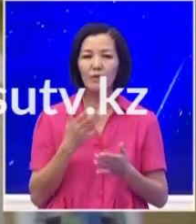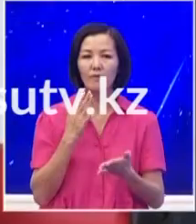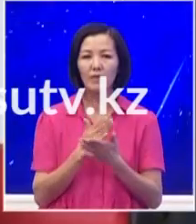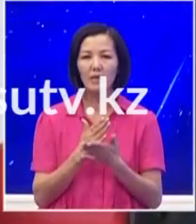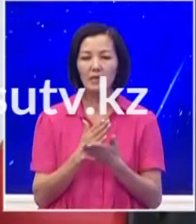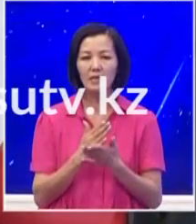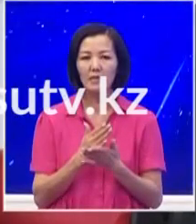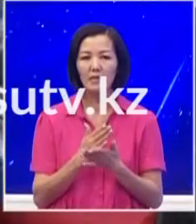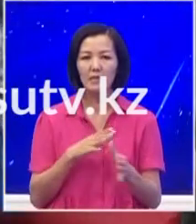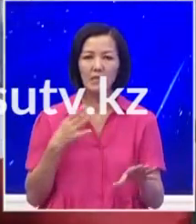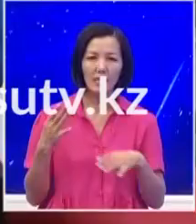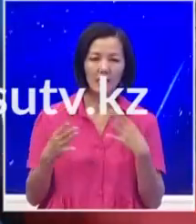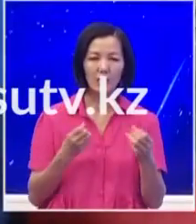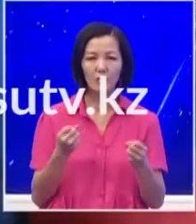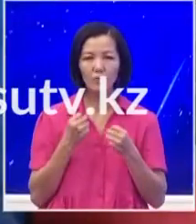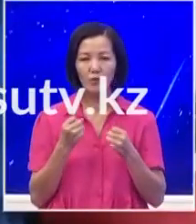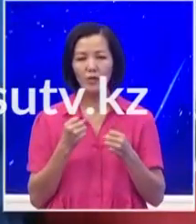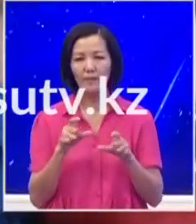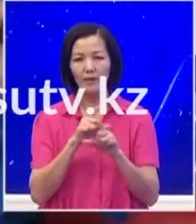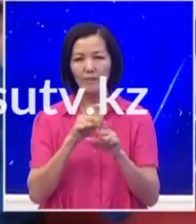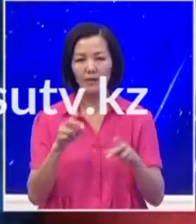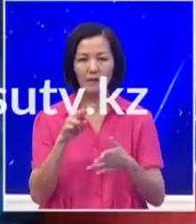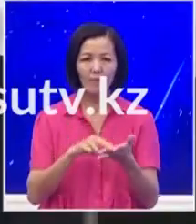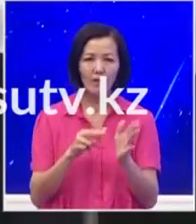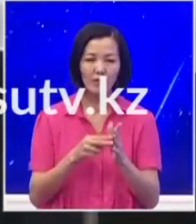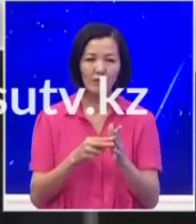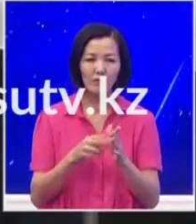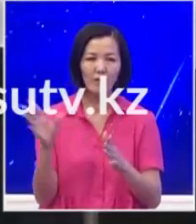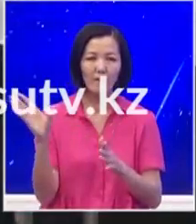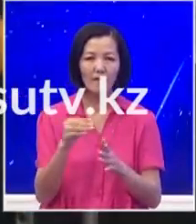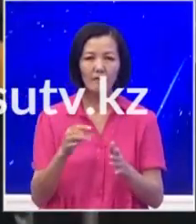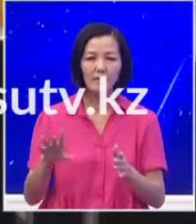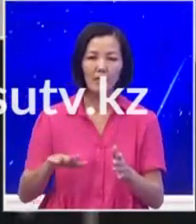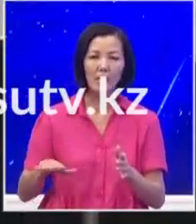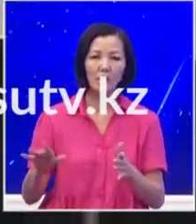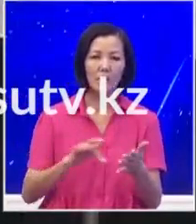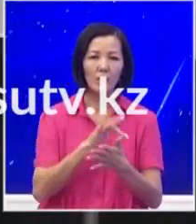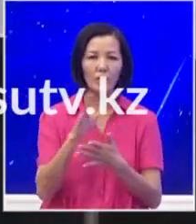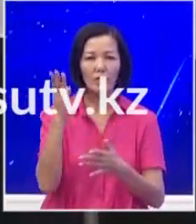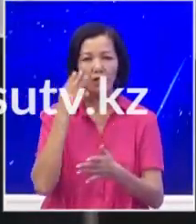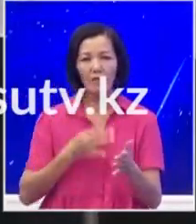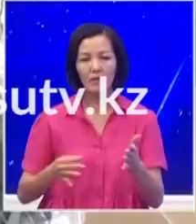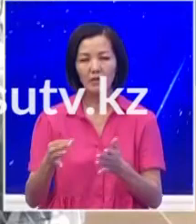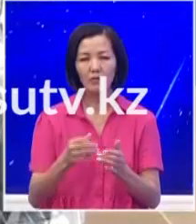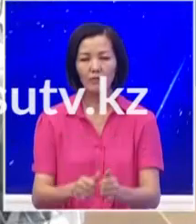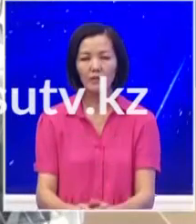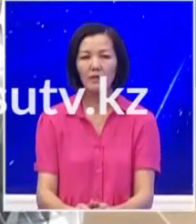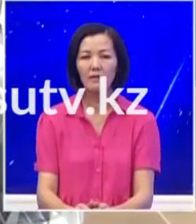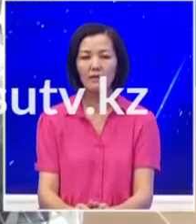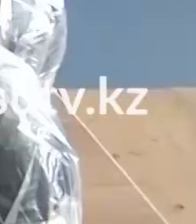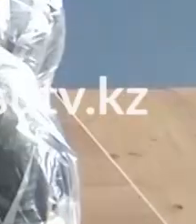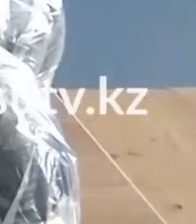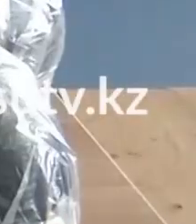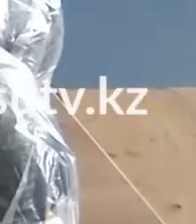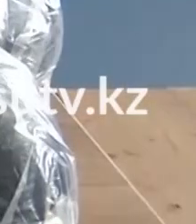предвкушении занятий. Стоит отметить, что спортивные объекты планируют возвести во всех районах и городах Алматинской области. Аделя